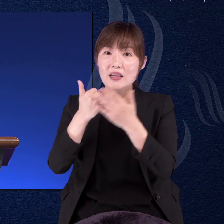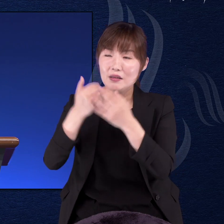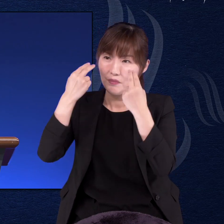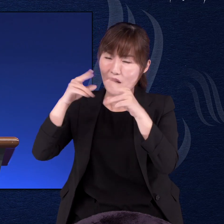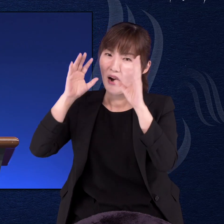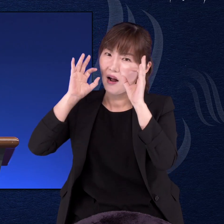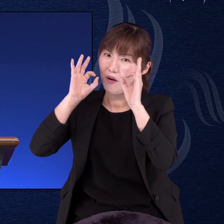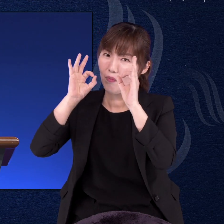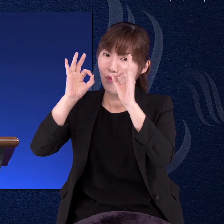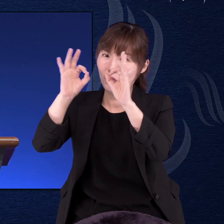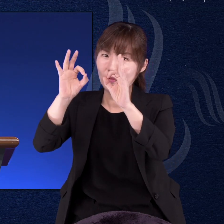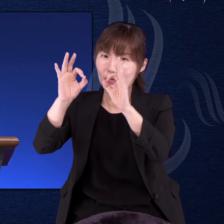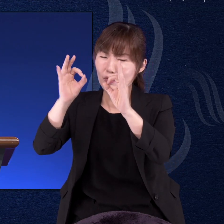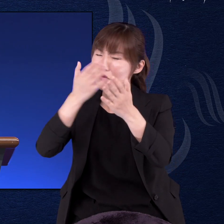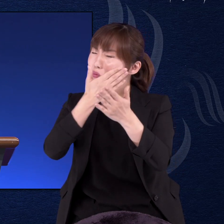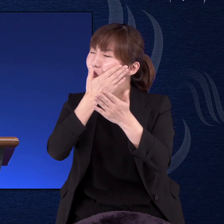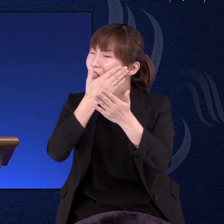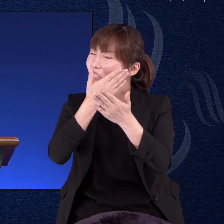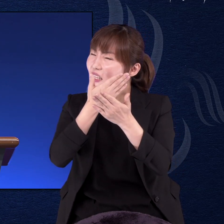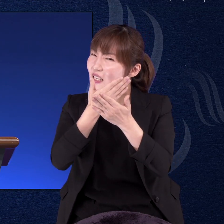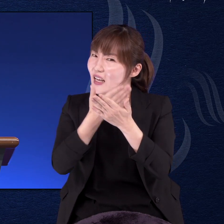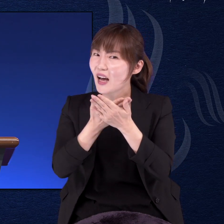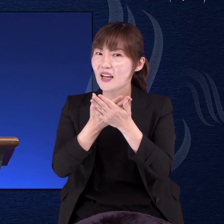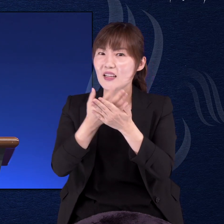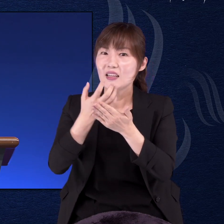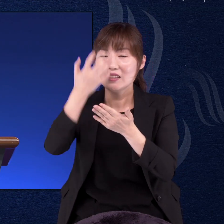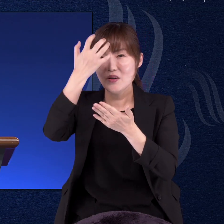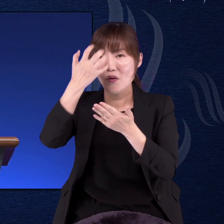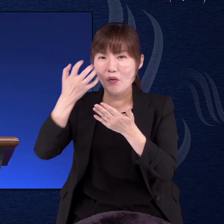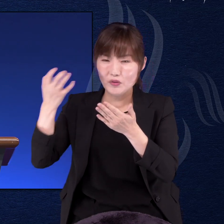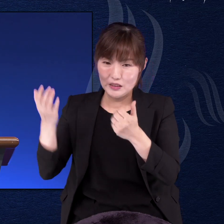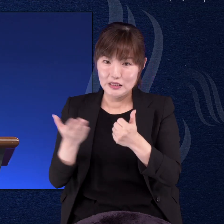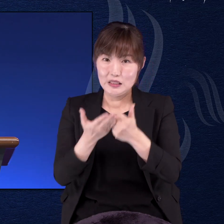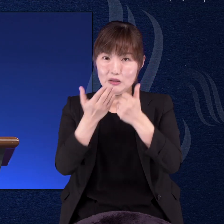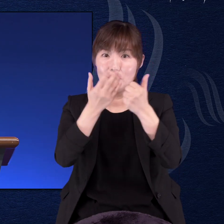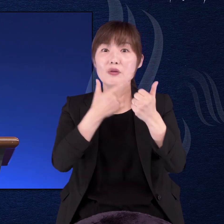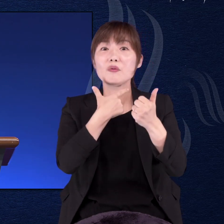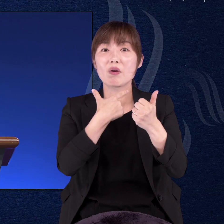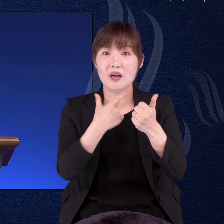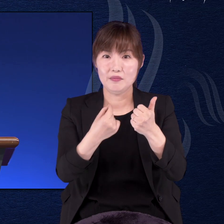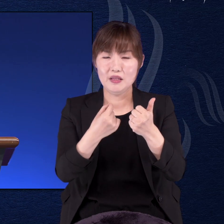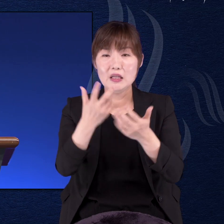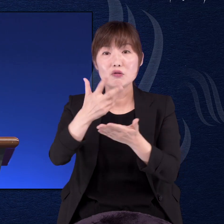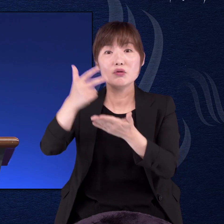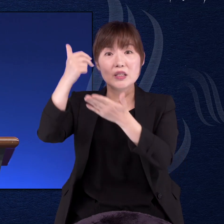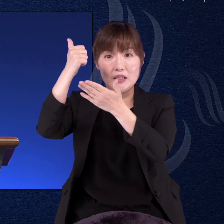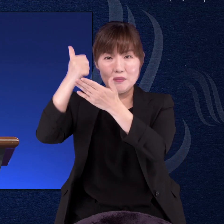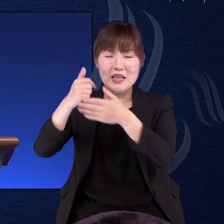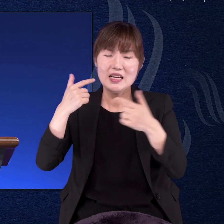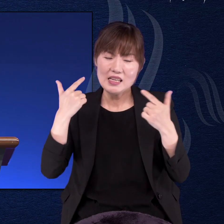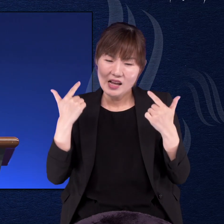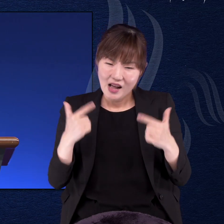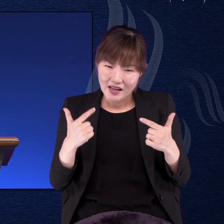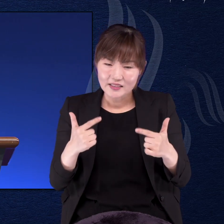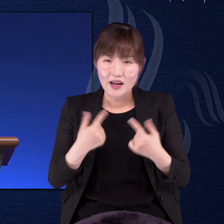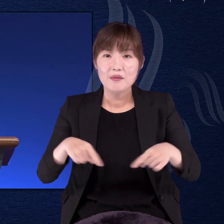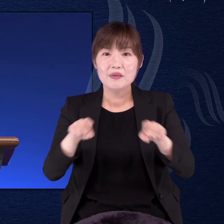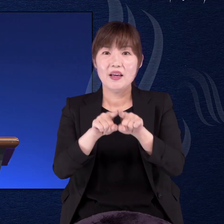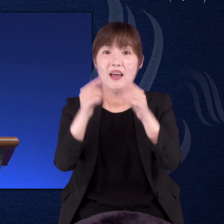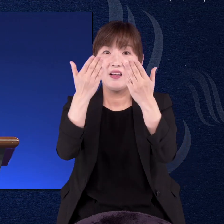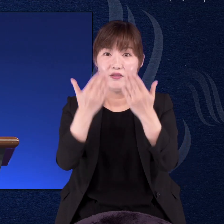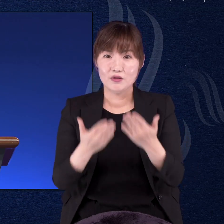영혼들, 정말 그 아이들을 키우기를 원합니다. 주님, 저희와 늘 함께 해주시고 우리가